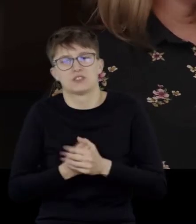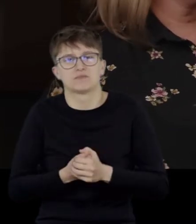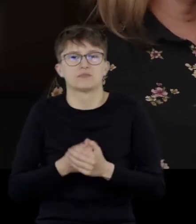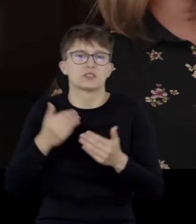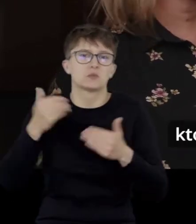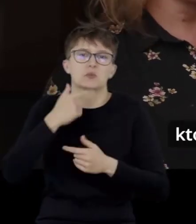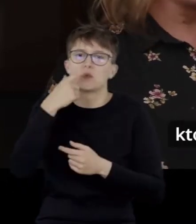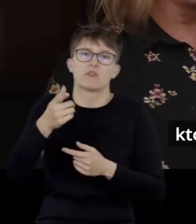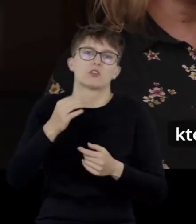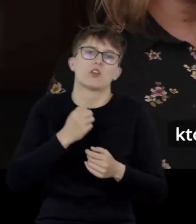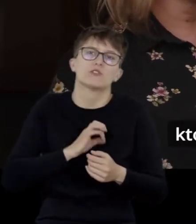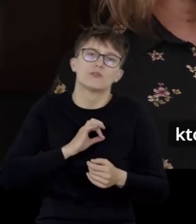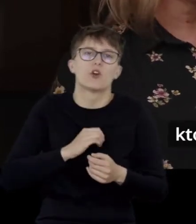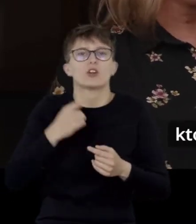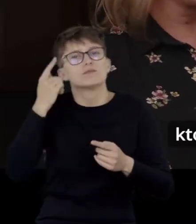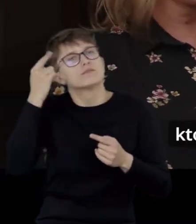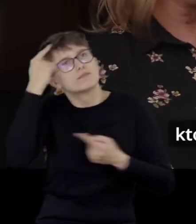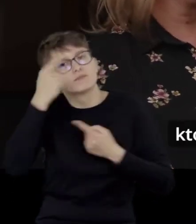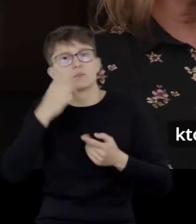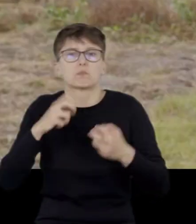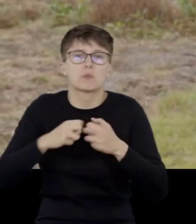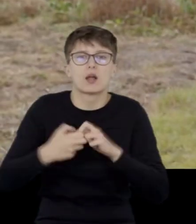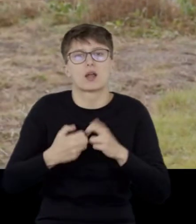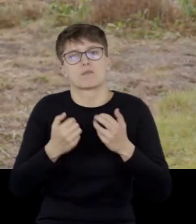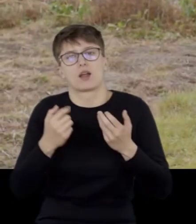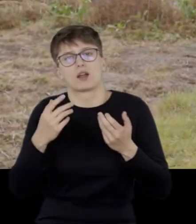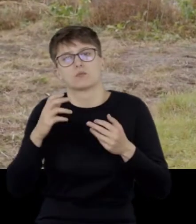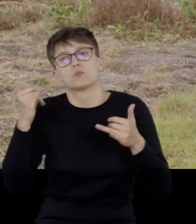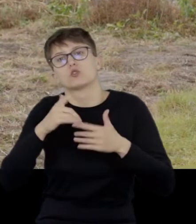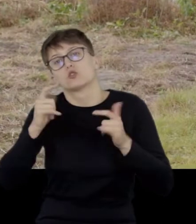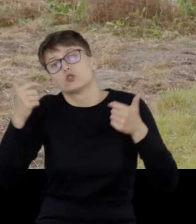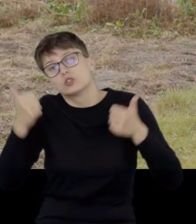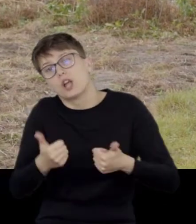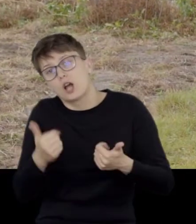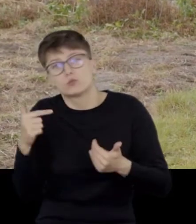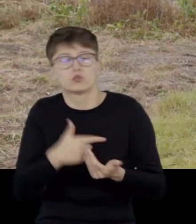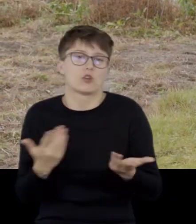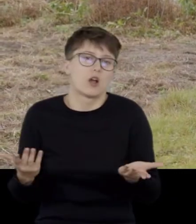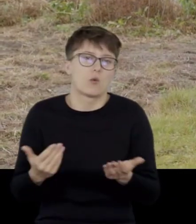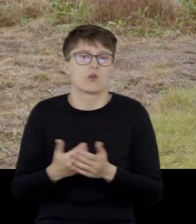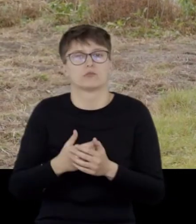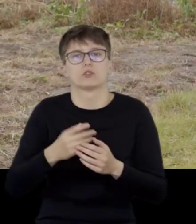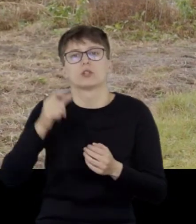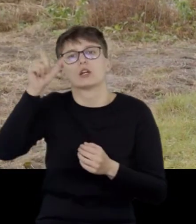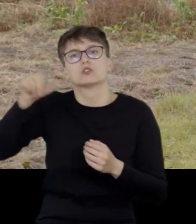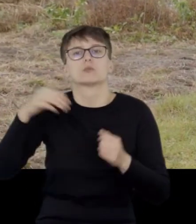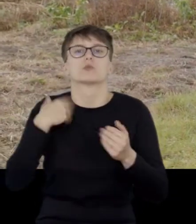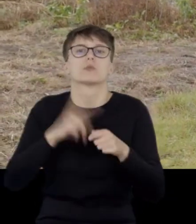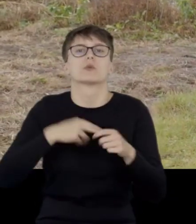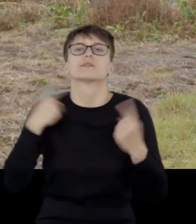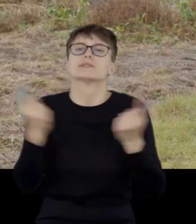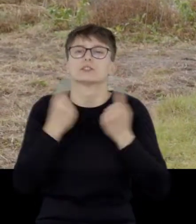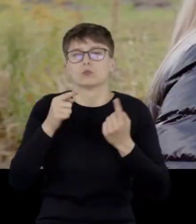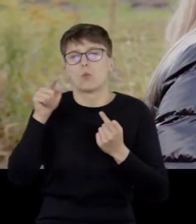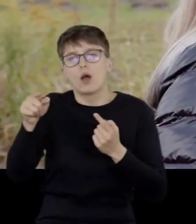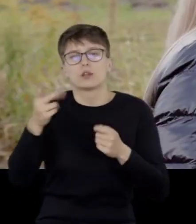się powyżalać, którym można powiedzieć o swoich troskach i problemach. Musiało się coś kiedyś stać, że dana osoba